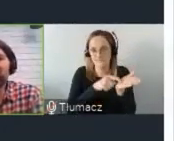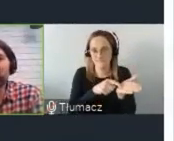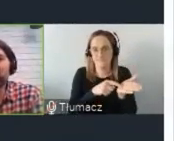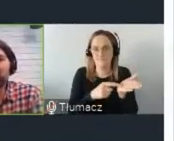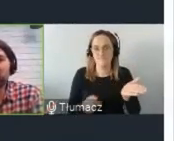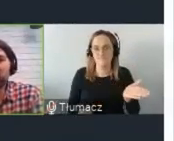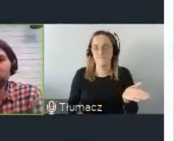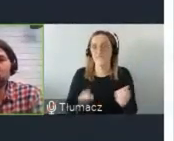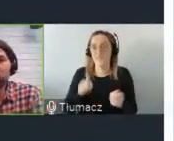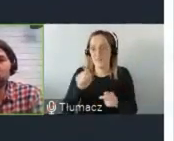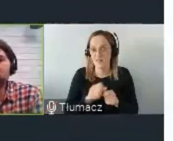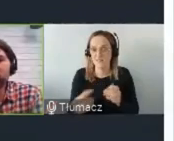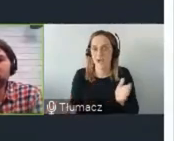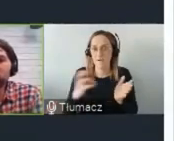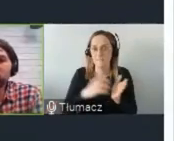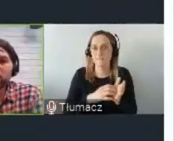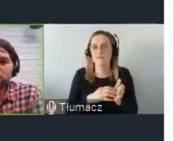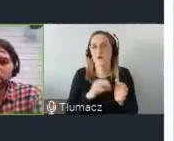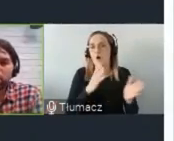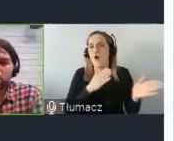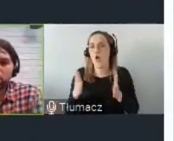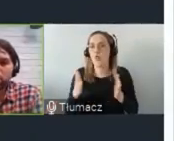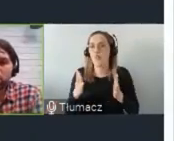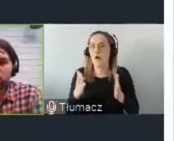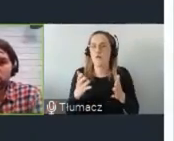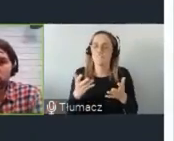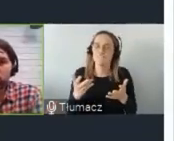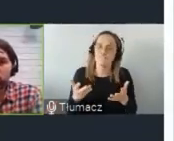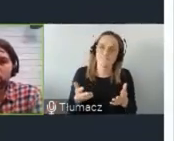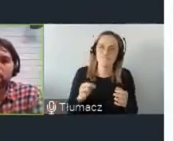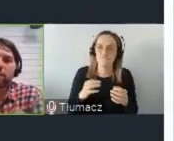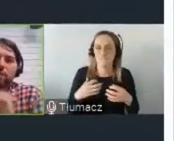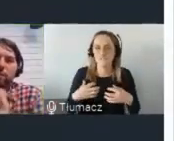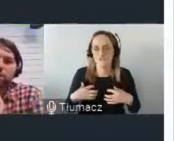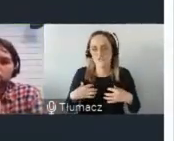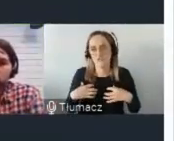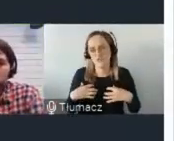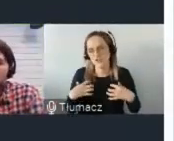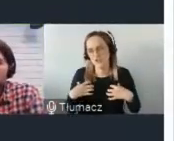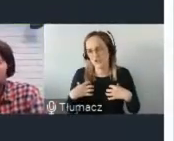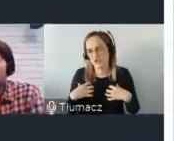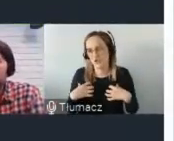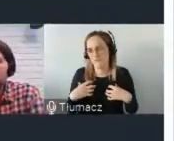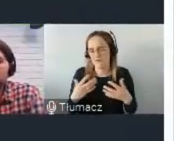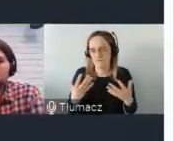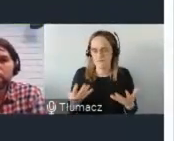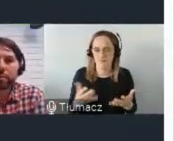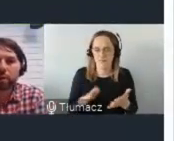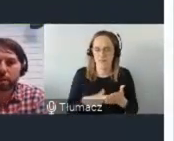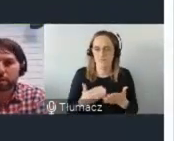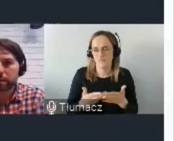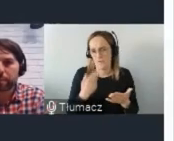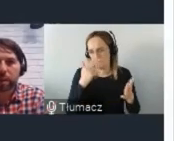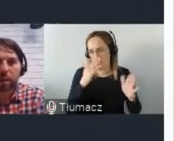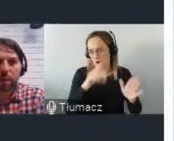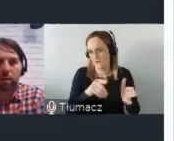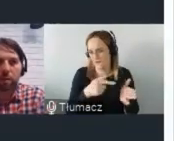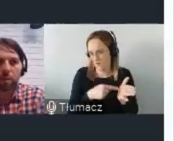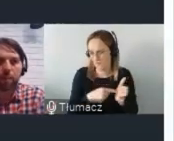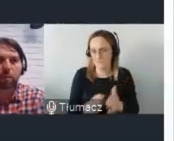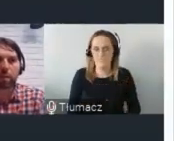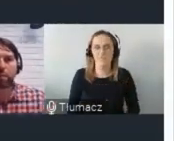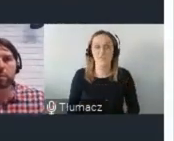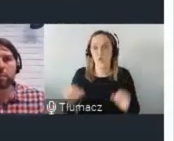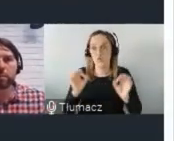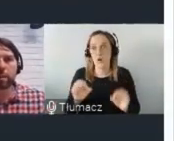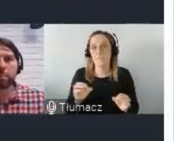w tej aplikacji gotowe obiekty, z tego co pamiętam, więc możecie też sobie ożywić te karty w ten sposób. Takie przykładowe obiekty. To